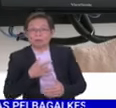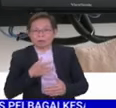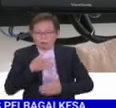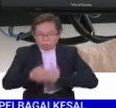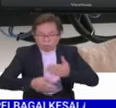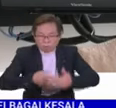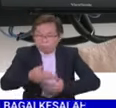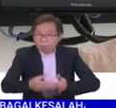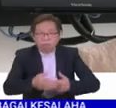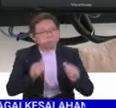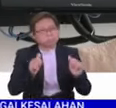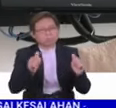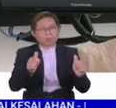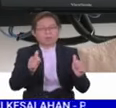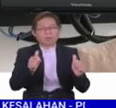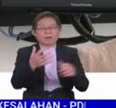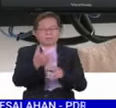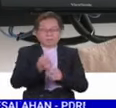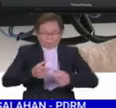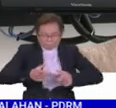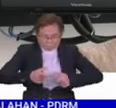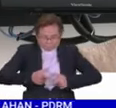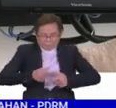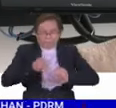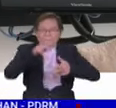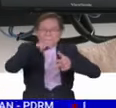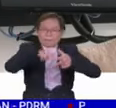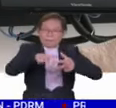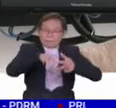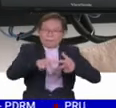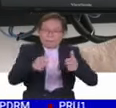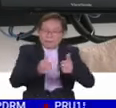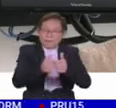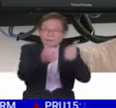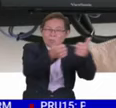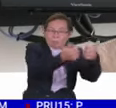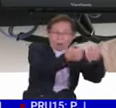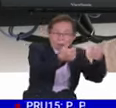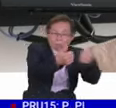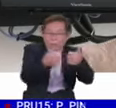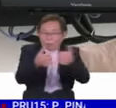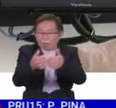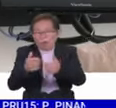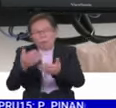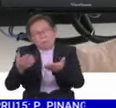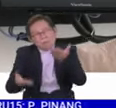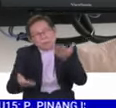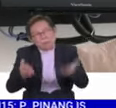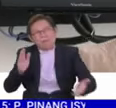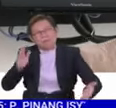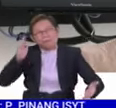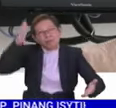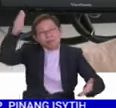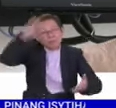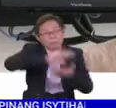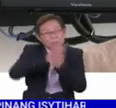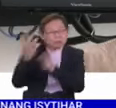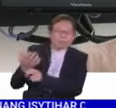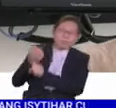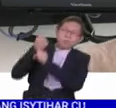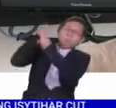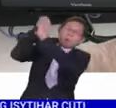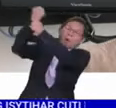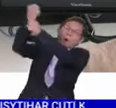semasa yang ada baiklah dapat pingat perak untuk semua. Dengan adanya kejohanan ini kemungkinan one day kita akan dapat jadi champion